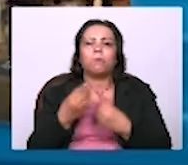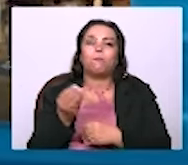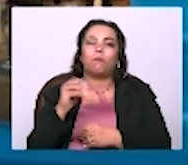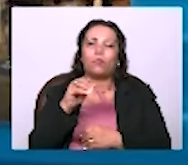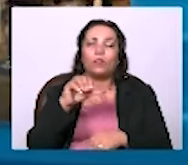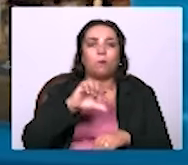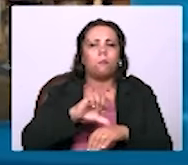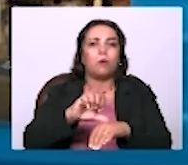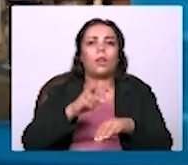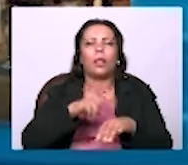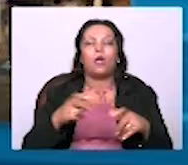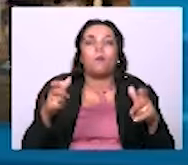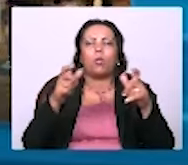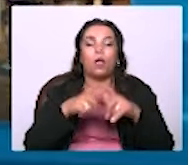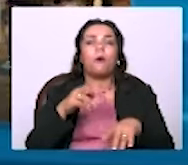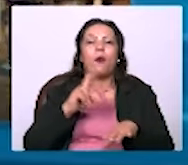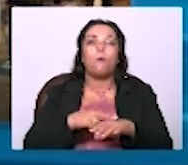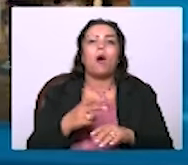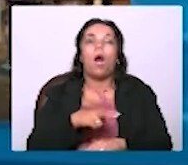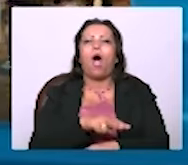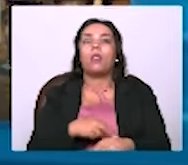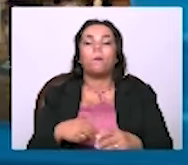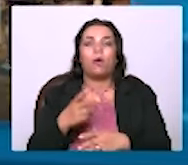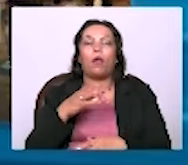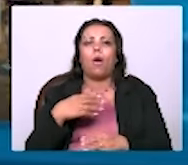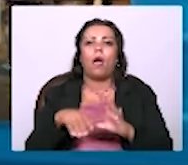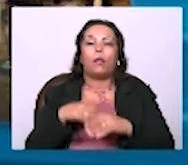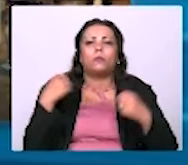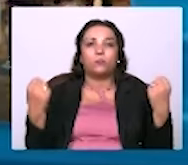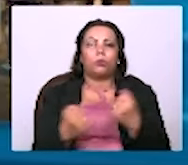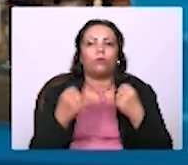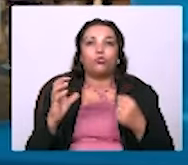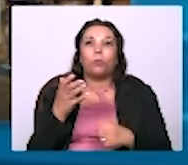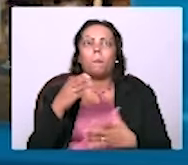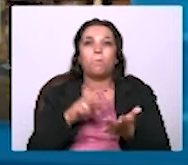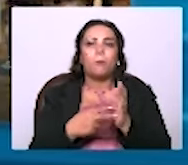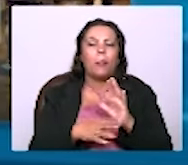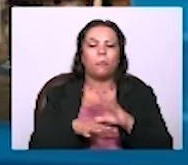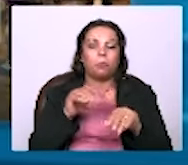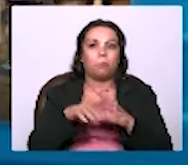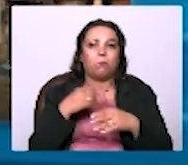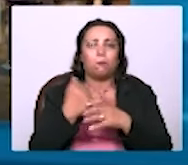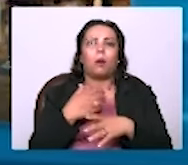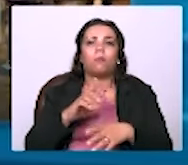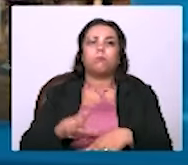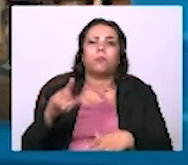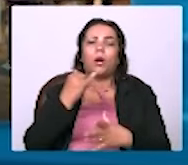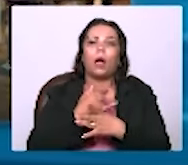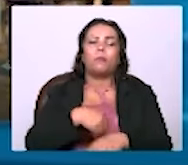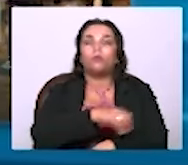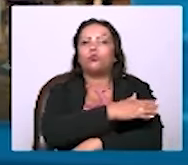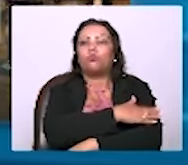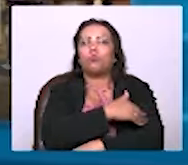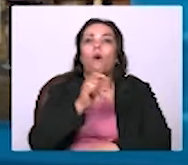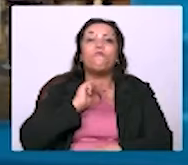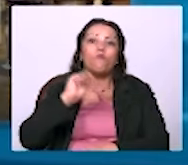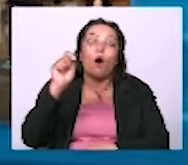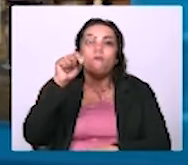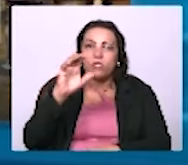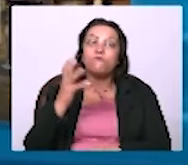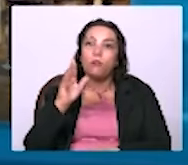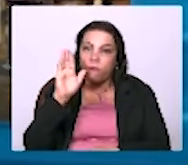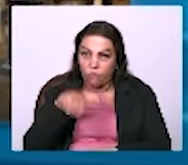اماكن اخرى ايضا من المجتمع الاكاديميه الوطنيه لتدريب الشباب بتطلع كوادر نواب محافظين من الشباب في محافظين